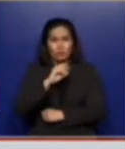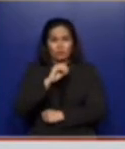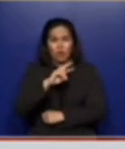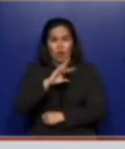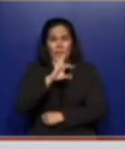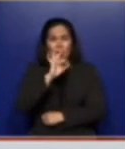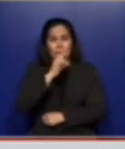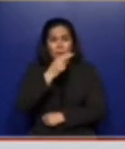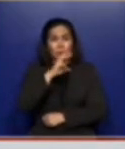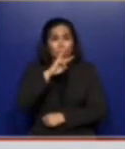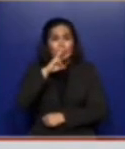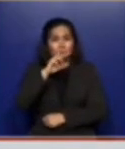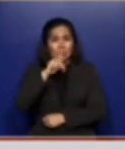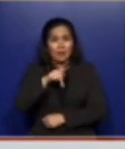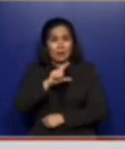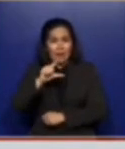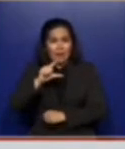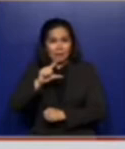96,000 ล้าน